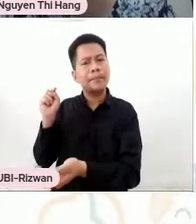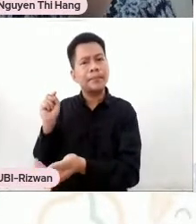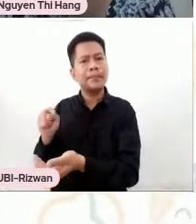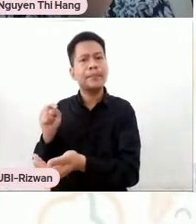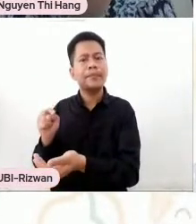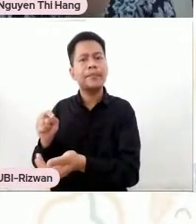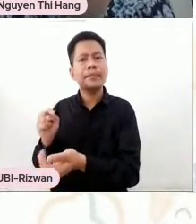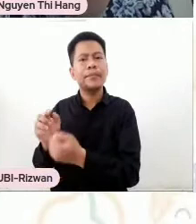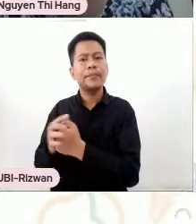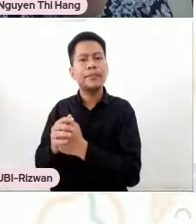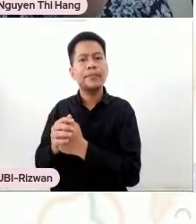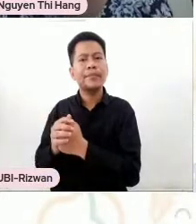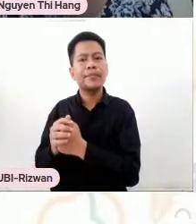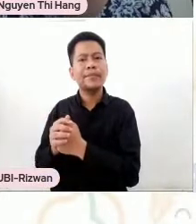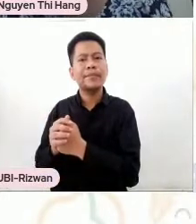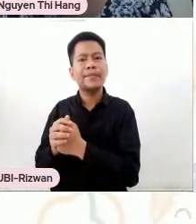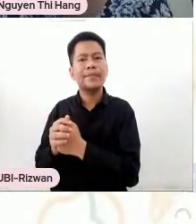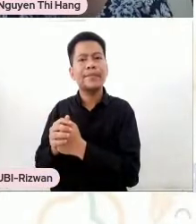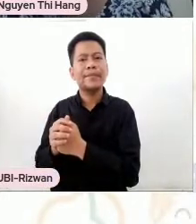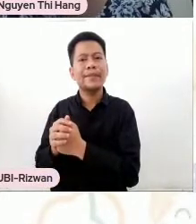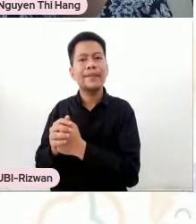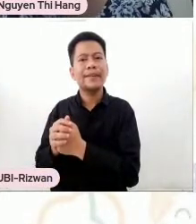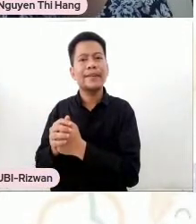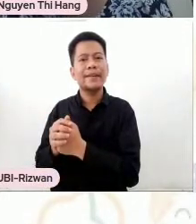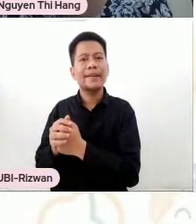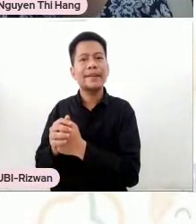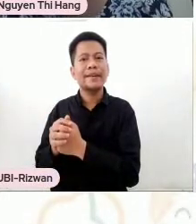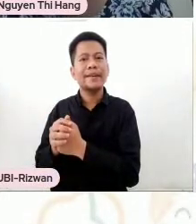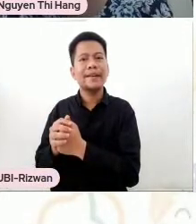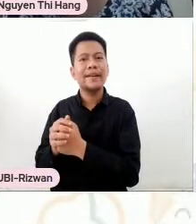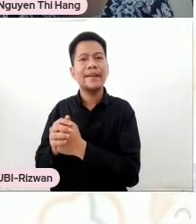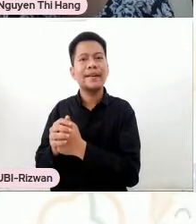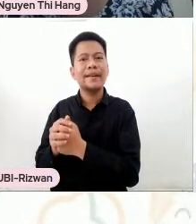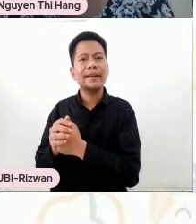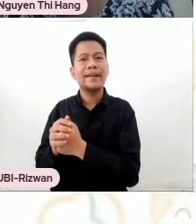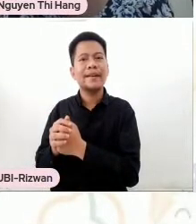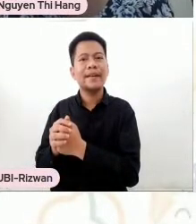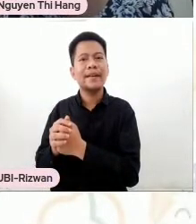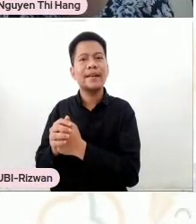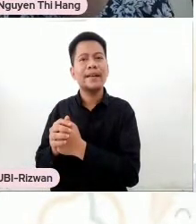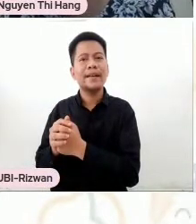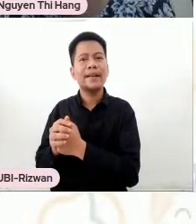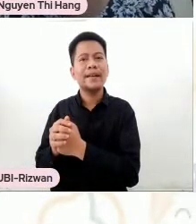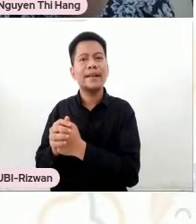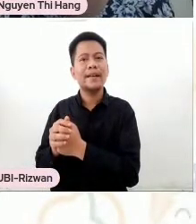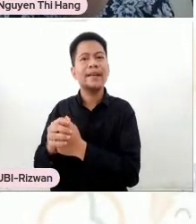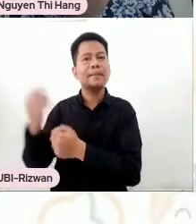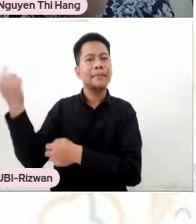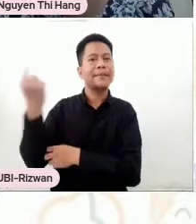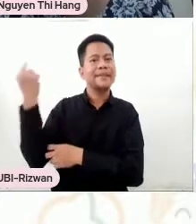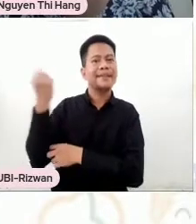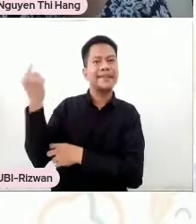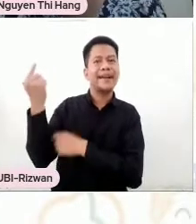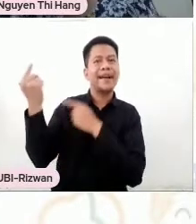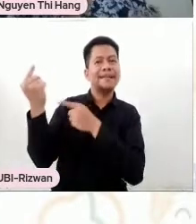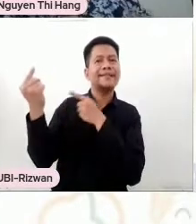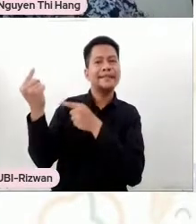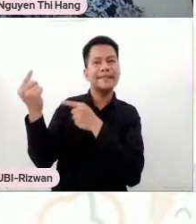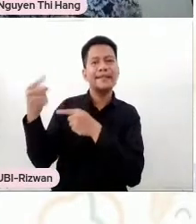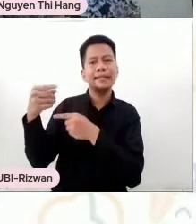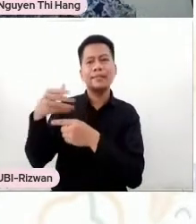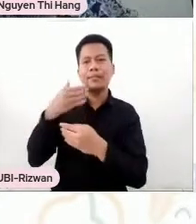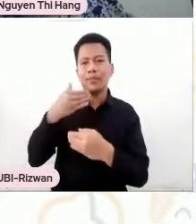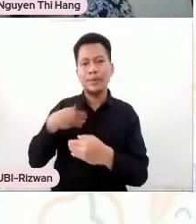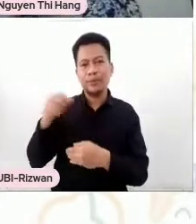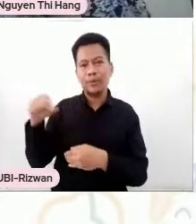our center, yeah. Okay, so it belong to the government, right? Yes. Okay. Jadi ya